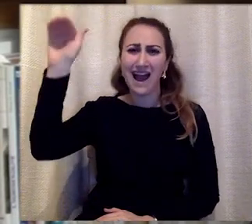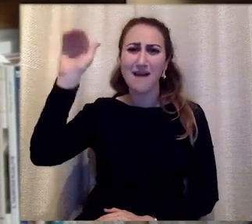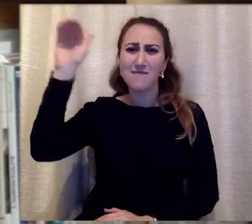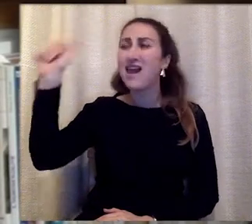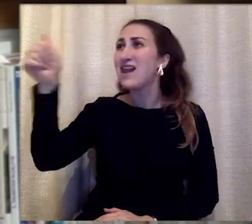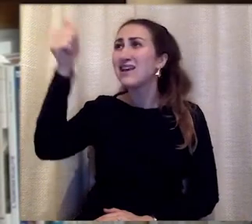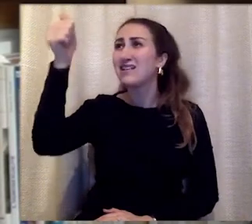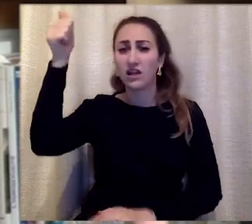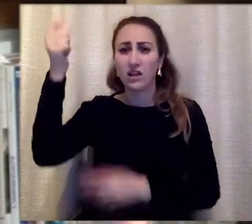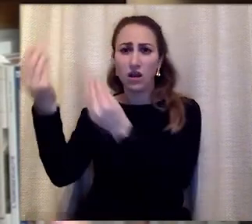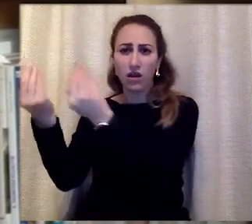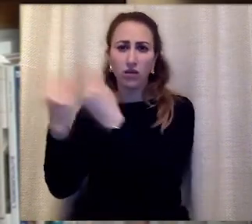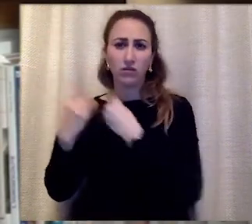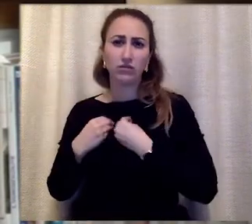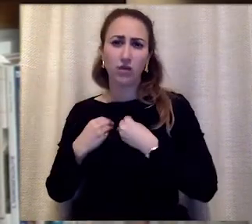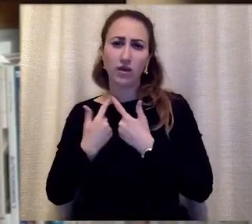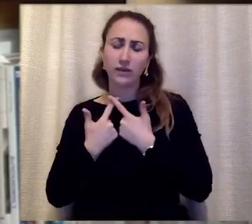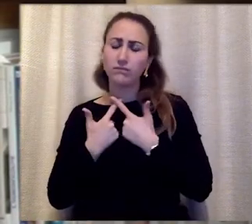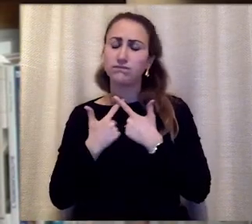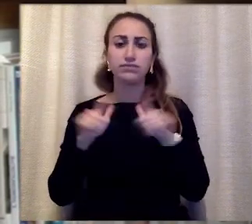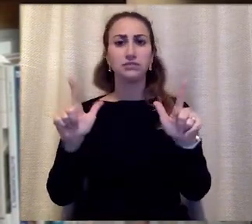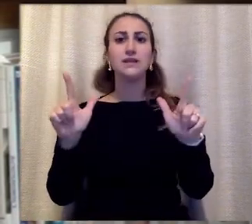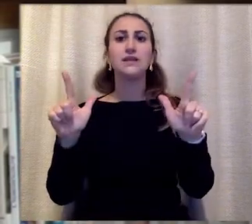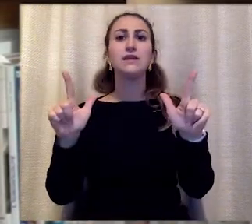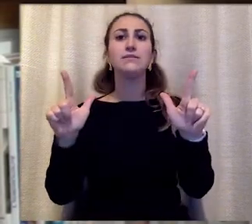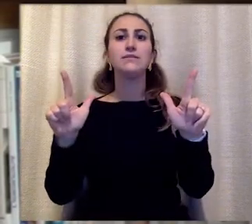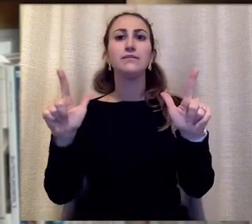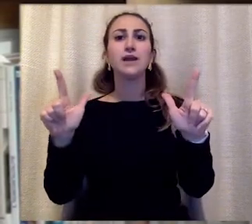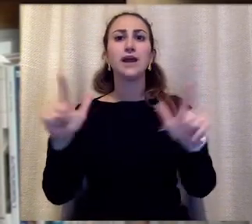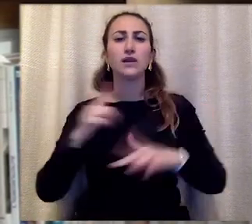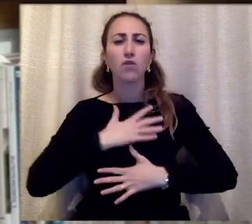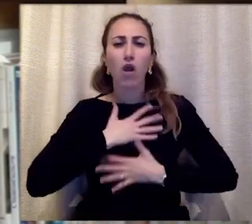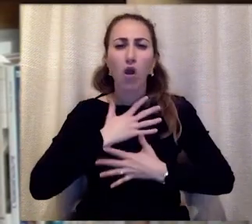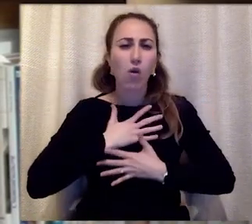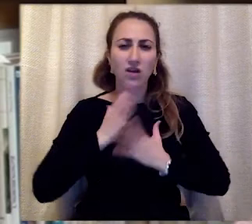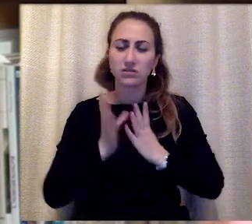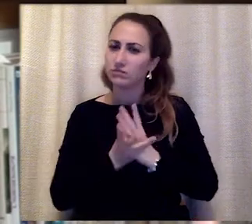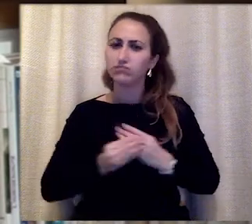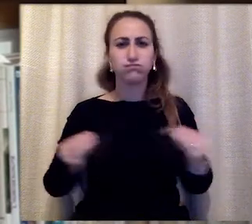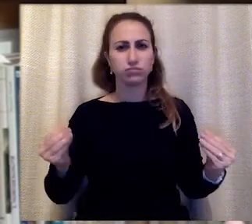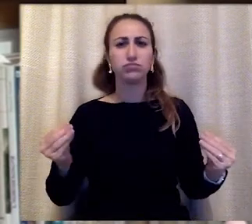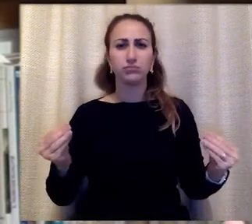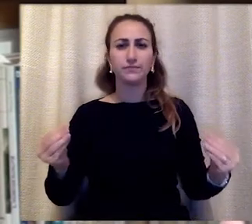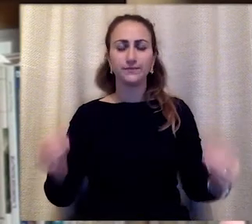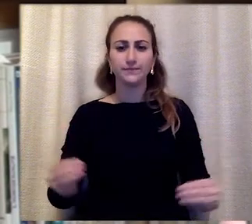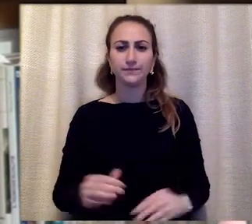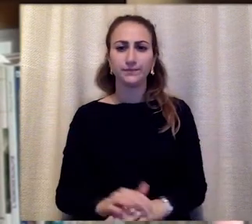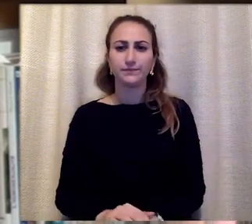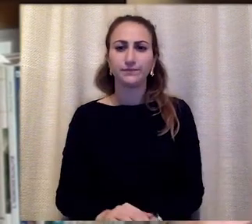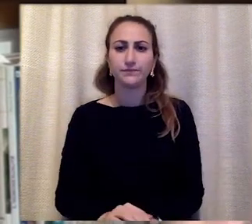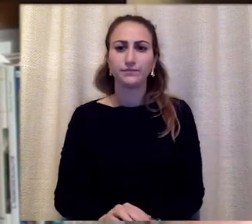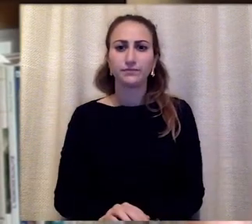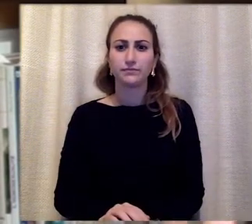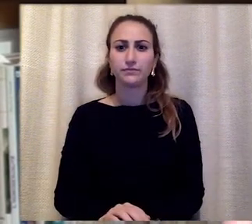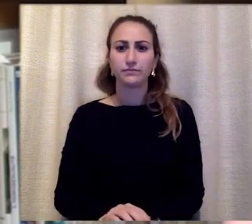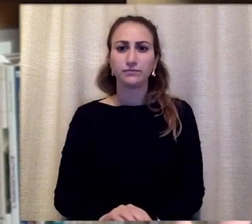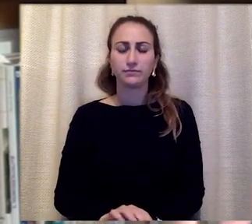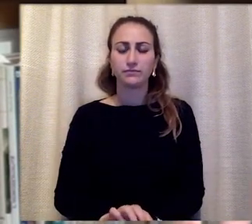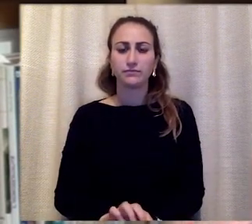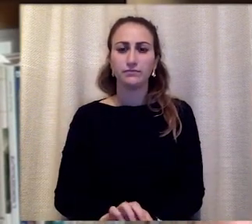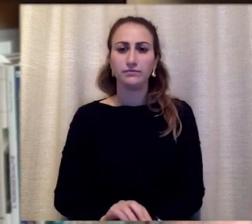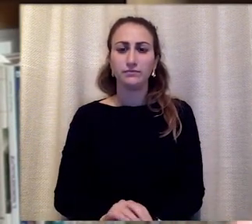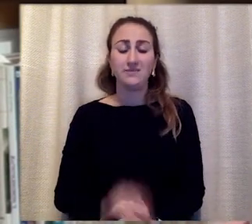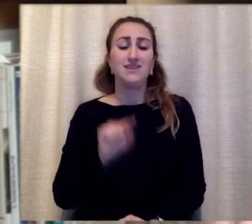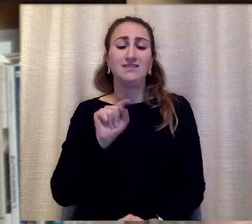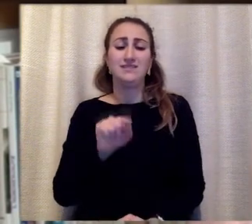souffrance, aussi bizarre que cela paraisse, a aussi ce rôle de nous faire goûter